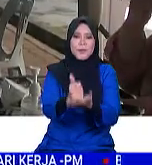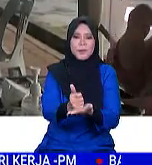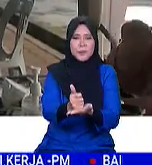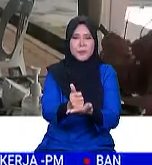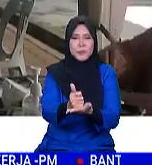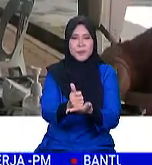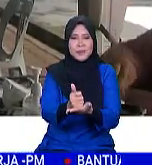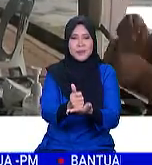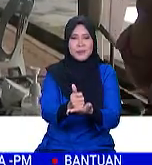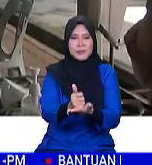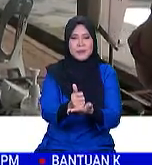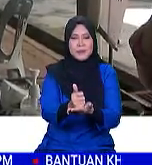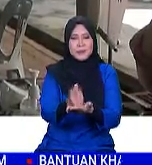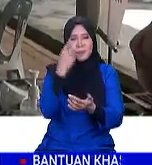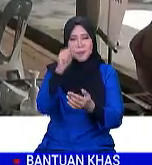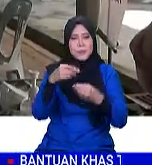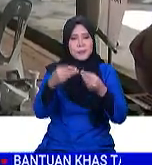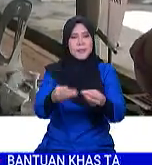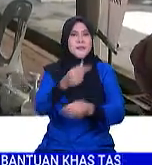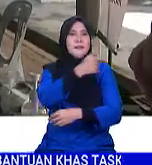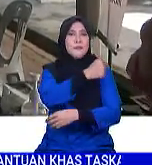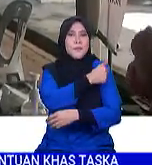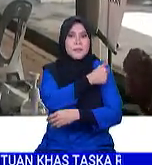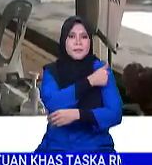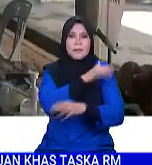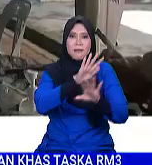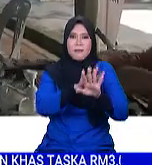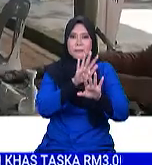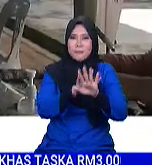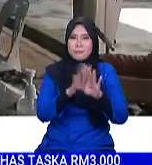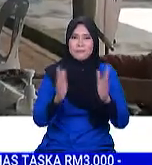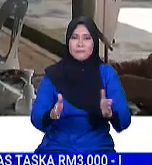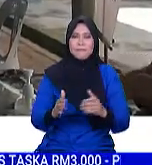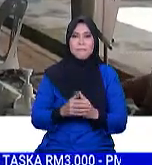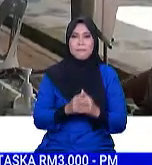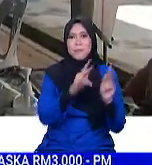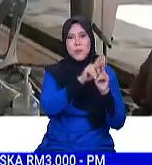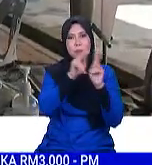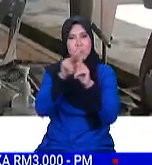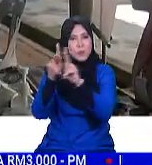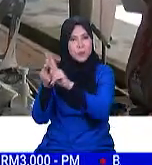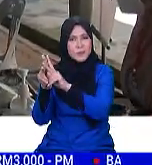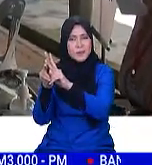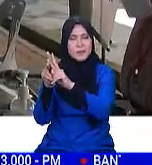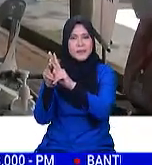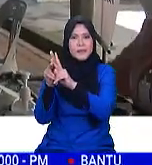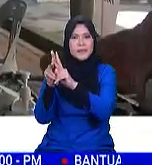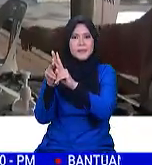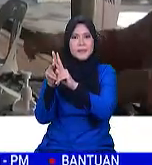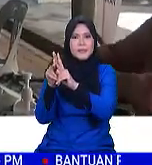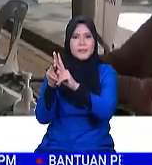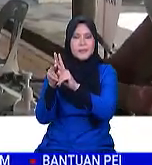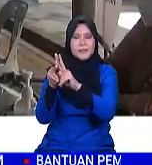untuk bagi vaksin kepada lebih ramai, especially dekat kampung-kampung kan, dekat yang susah,